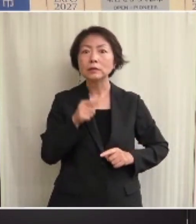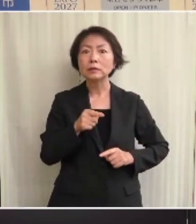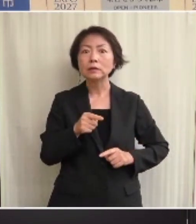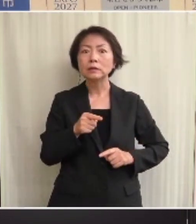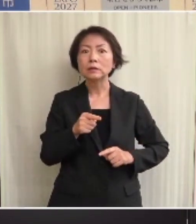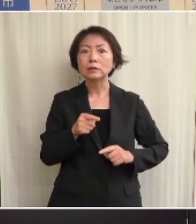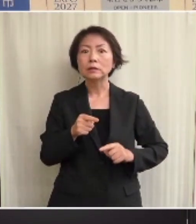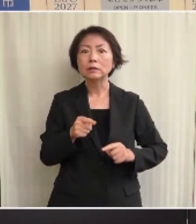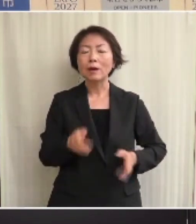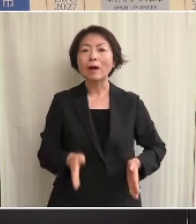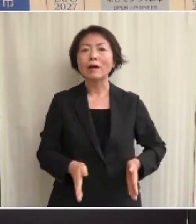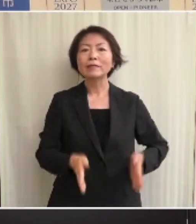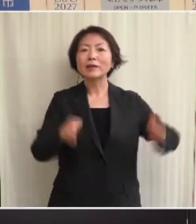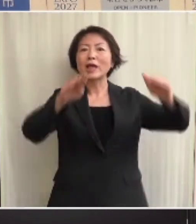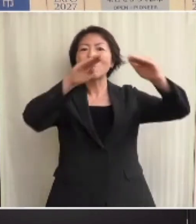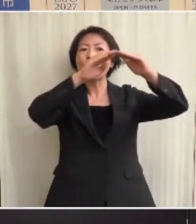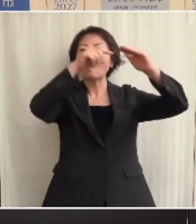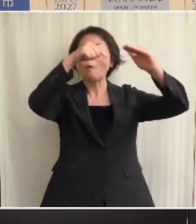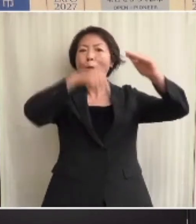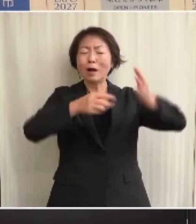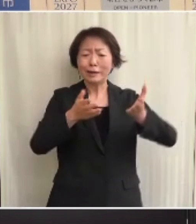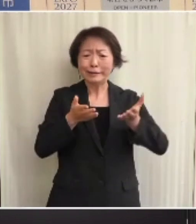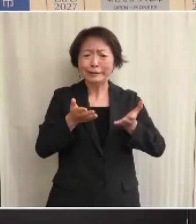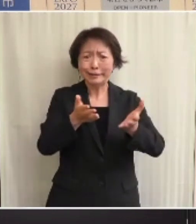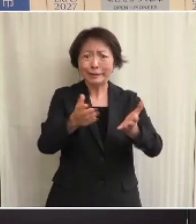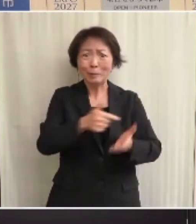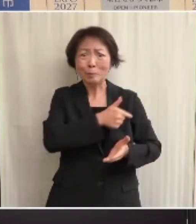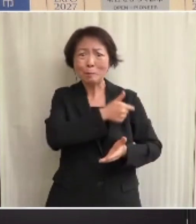がもう建物ごとですね、